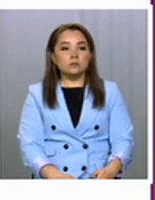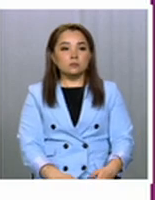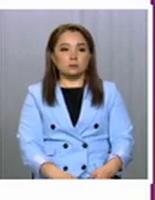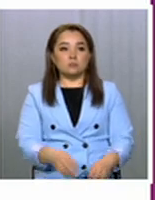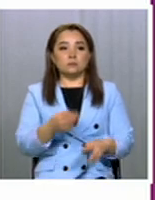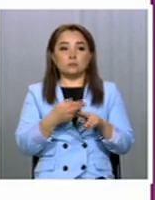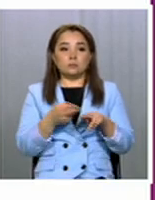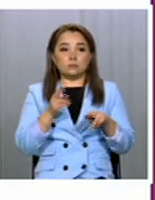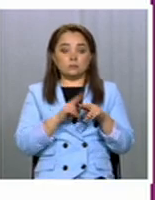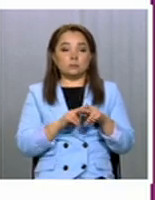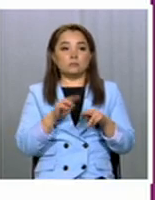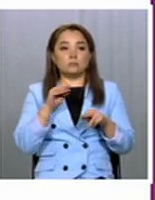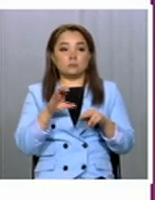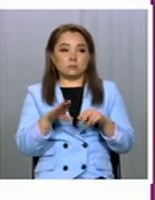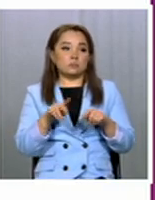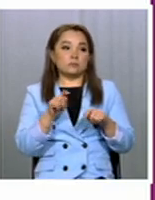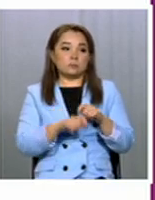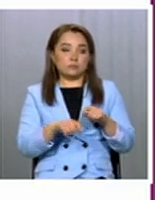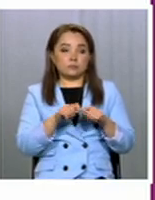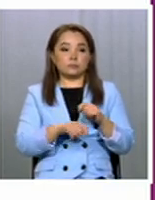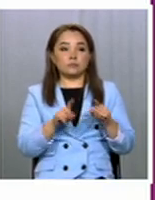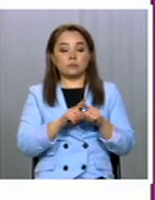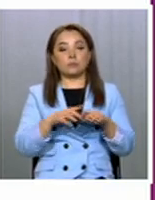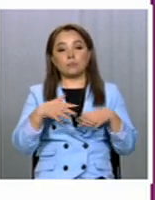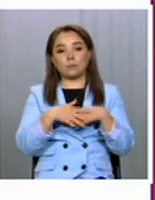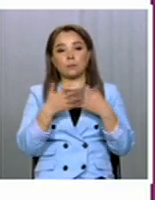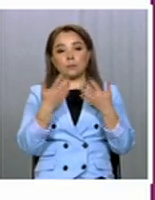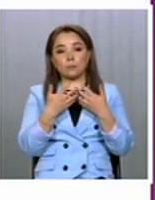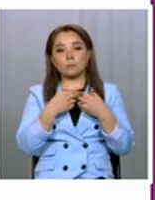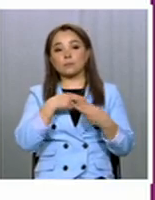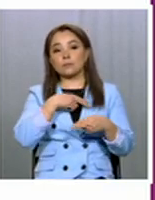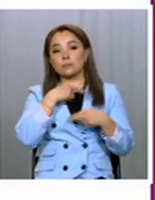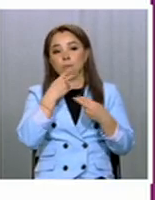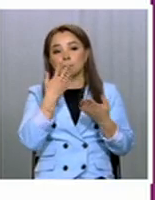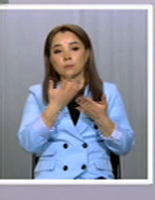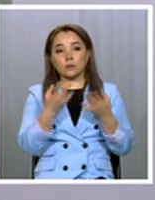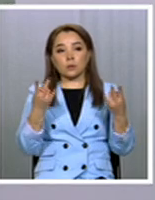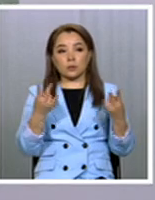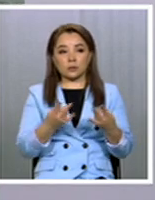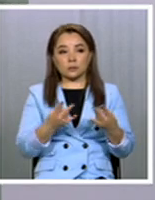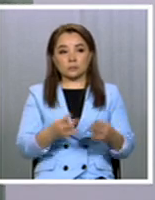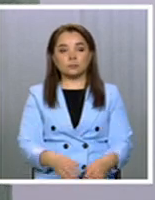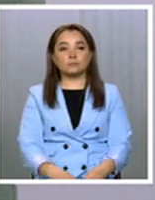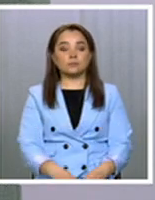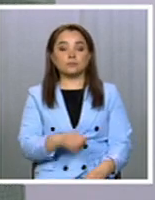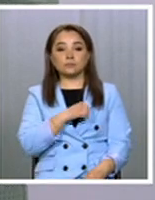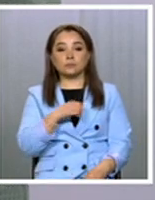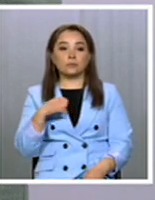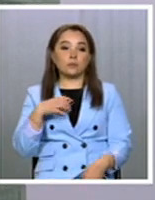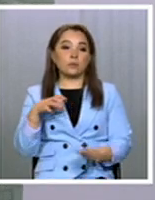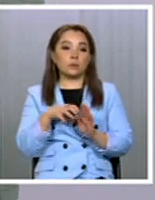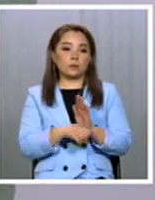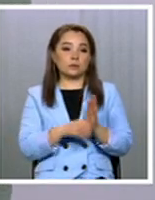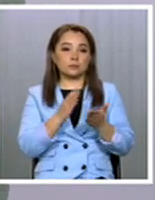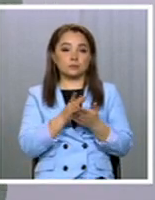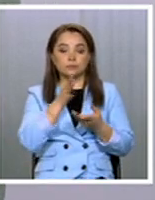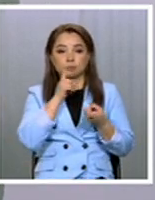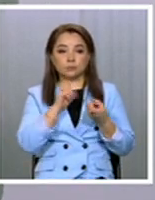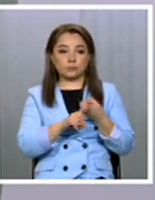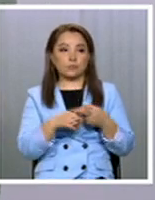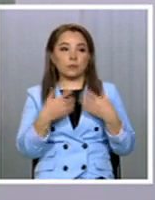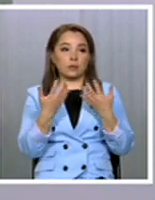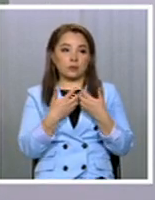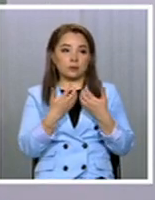Сондықтан тестілеу кезінде есеп шартына да қарау керек. Ең соңғы кезеңіміз